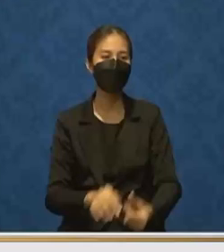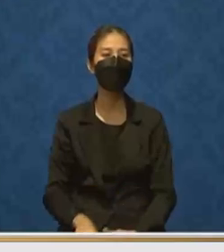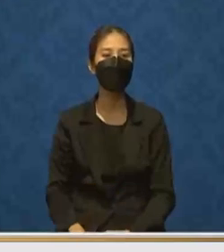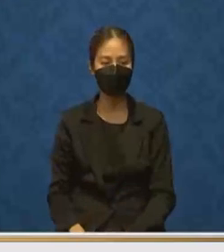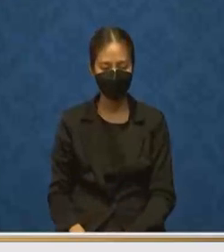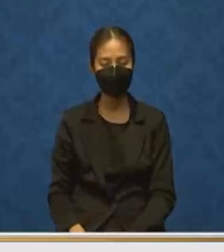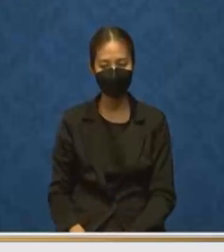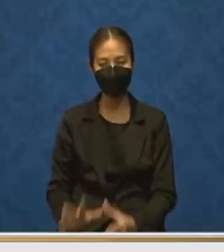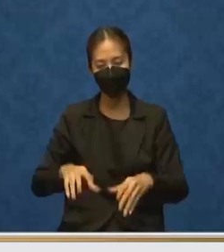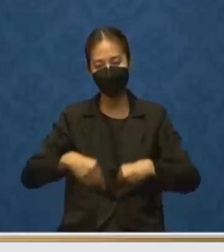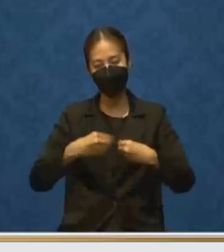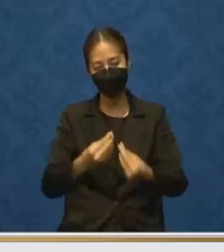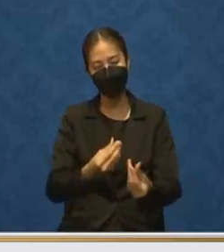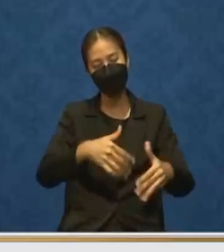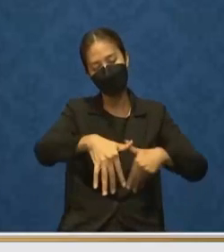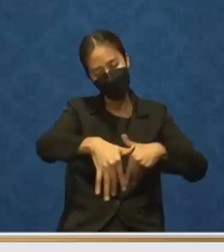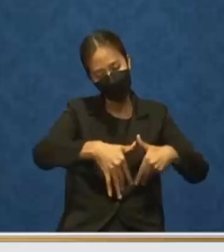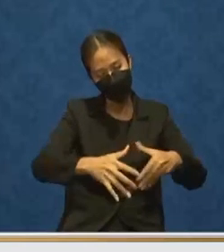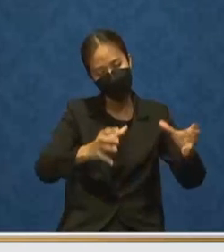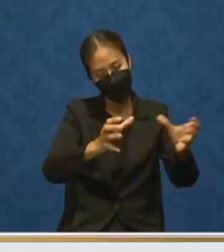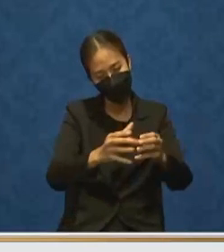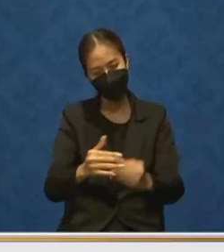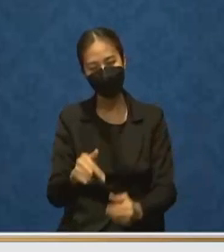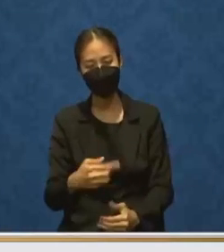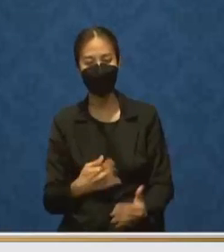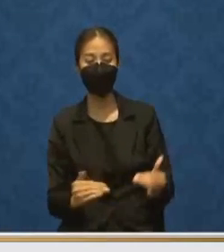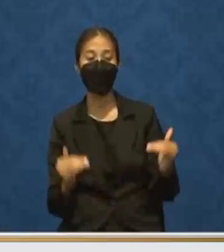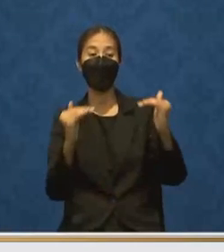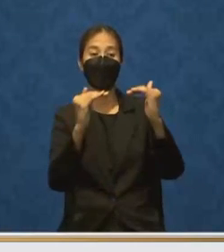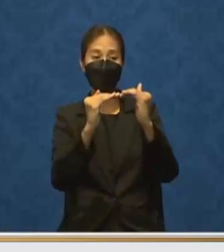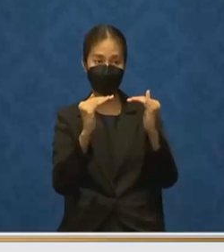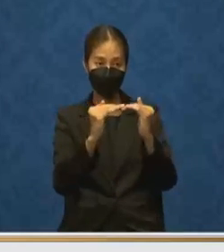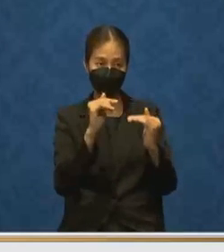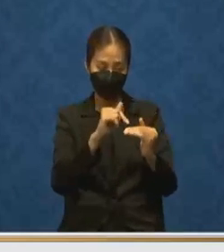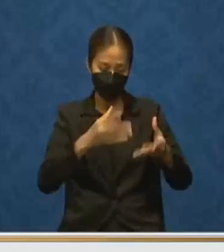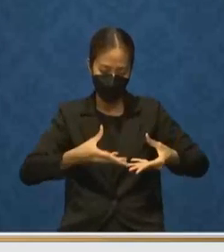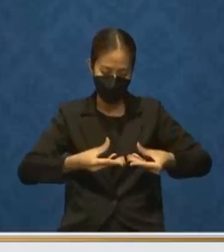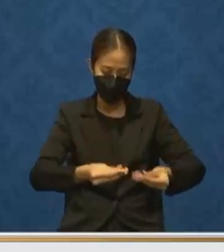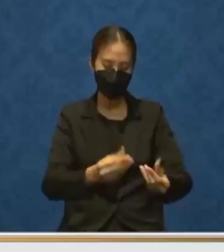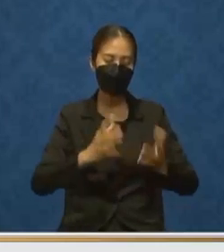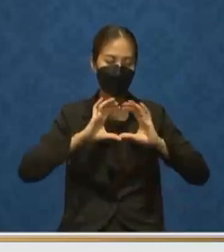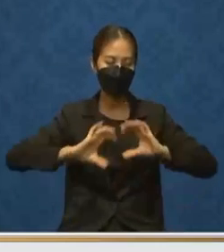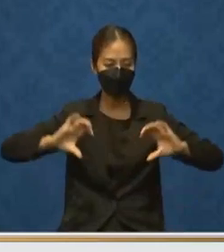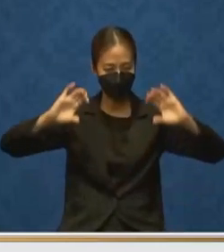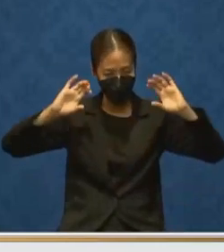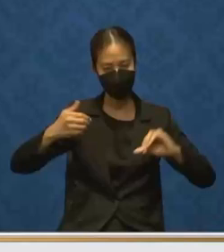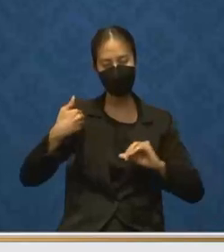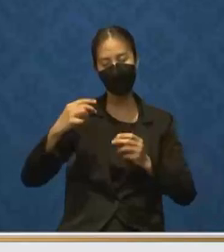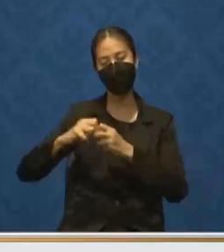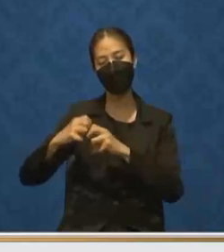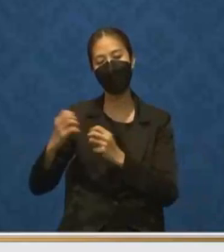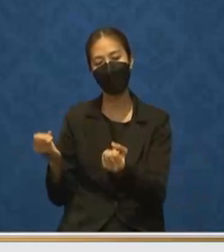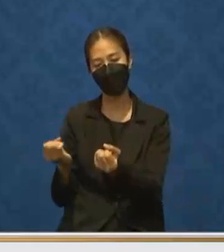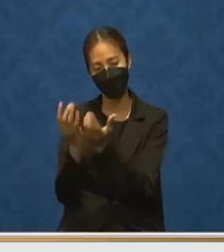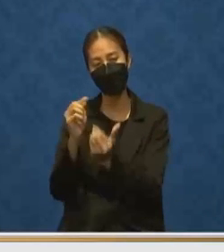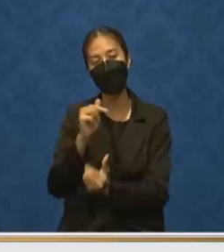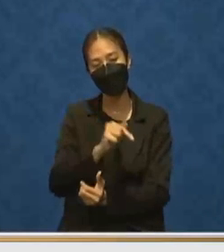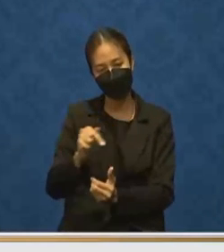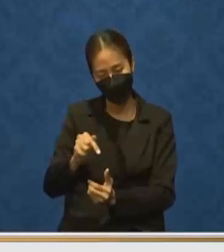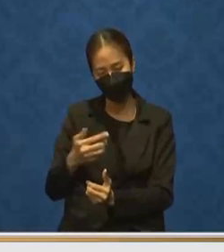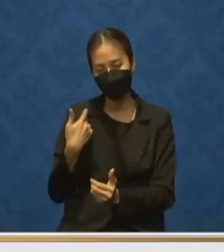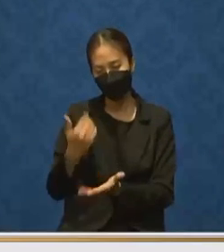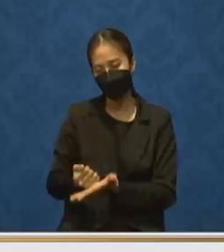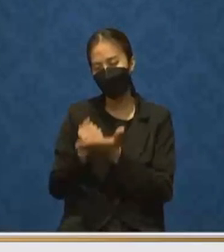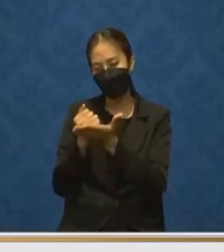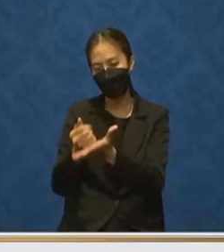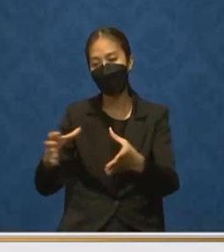ให้ประชากรกลุ่มต่างๆไม่ว่าจะเป็นการพิสูจน์สิทธิ์ของบุคคลในเขตที่ดินของรัฐที่มีข้อพิพาทให้ยุติ 1,300 แปลงการช่วยเหลือกลุ่มเป้าห